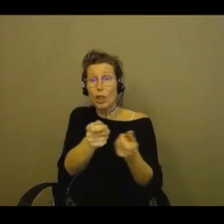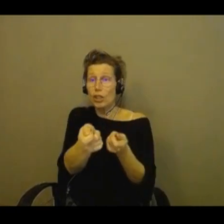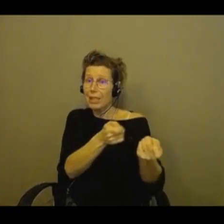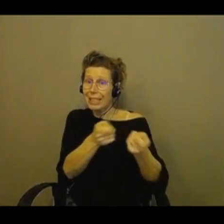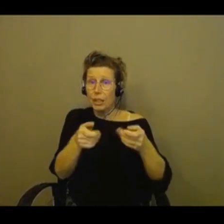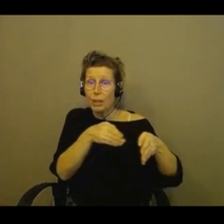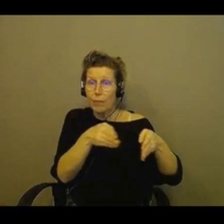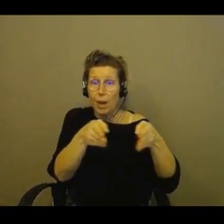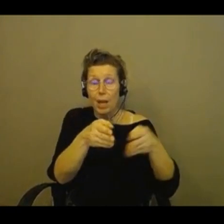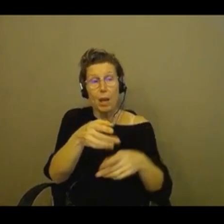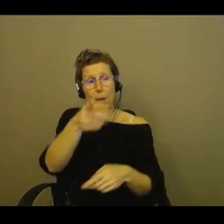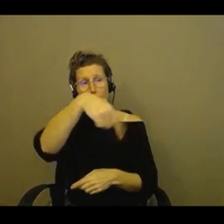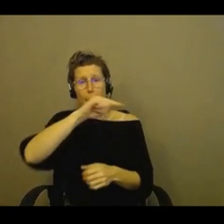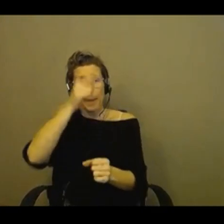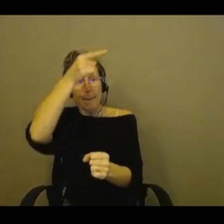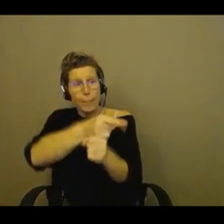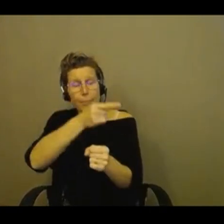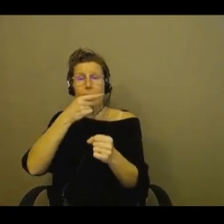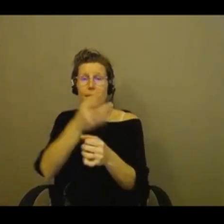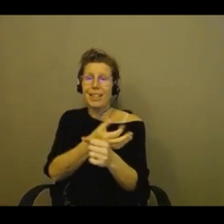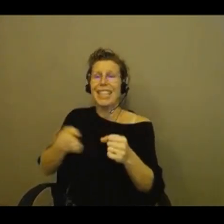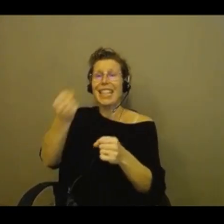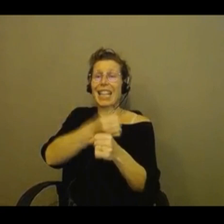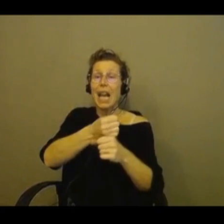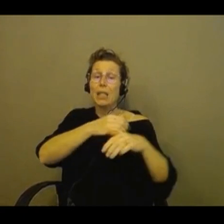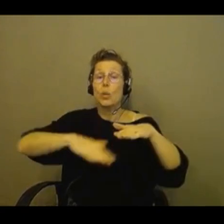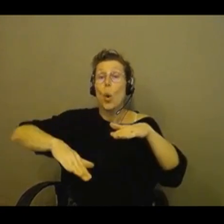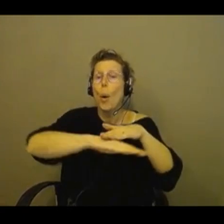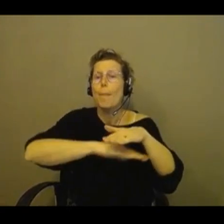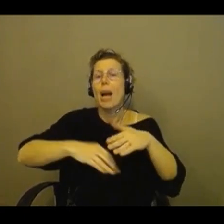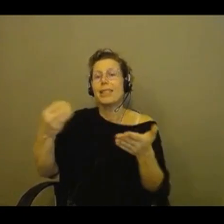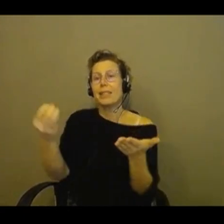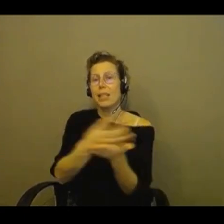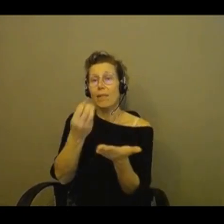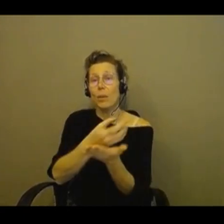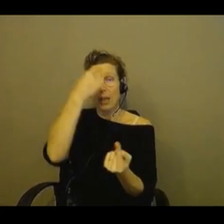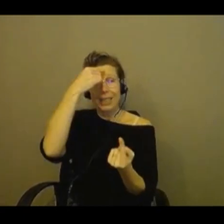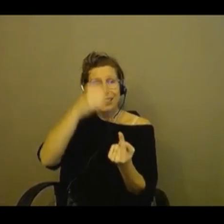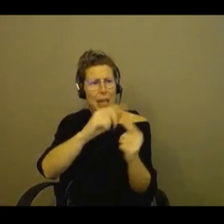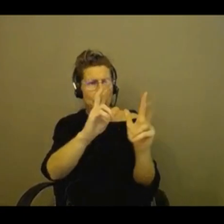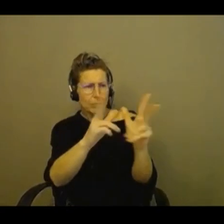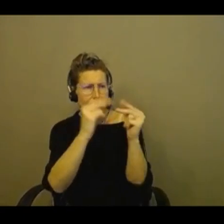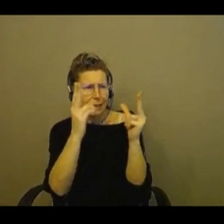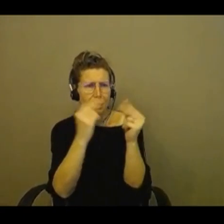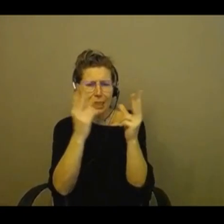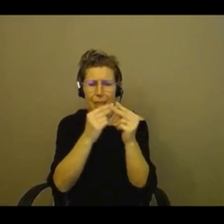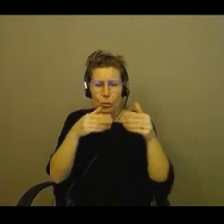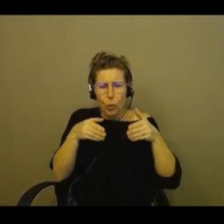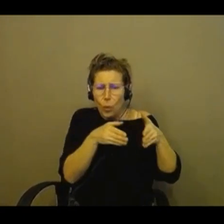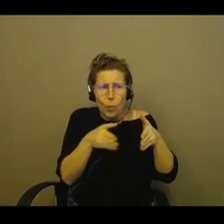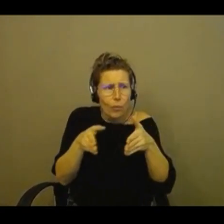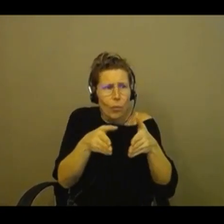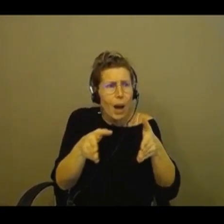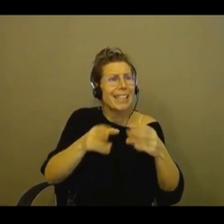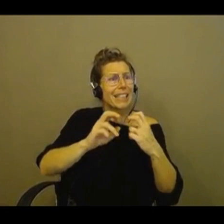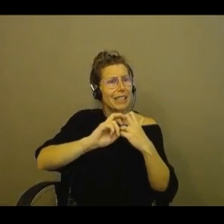données sur la description de l'accessibilité des transports et de la voirie. Alors vous allez me dire, oui, des bases de données, qu'est-ce qu'on en fait ? Mais en fait, ces bases